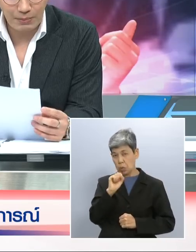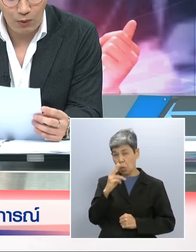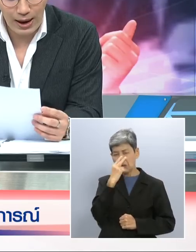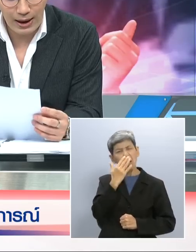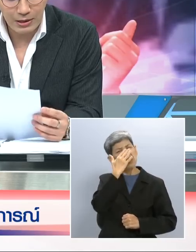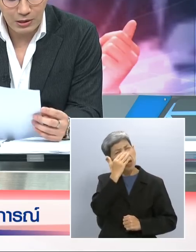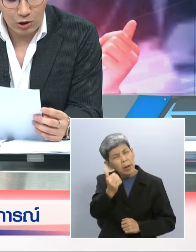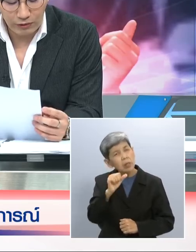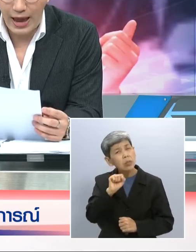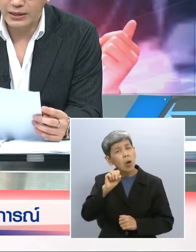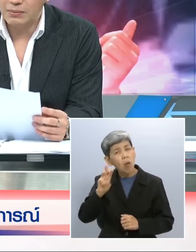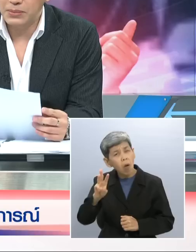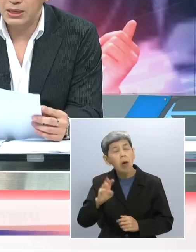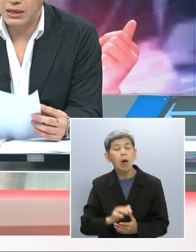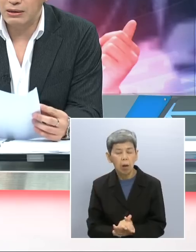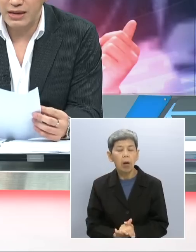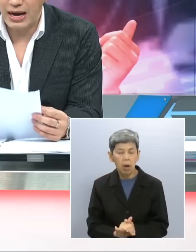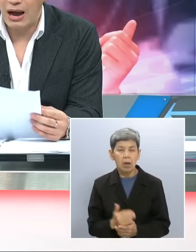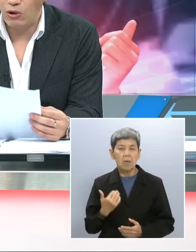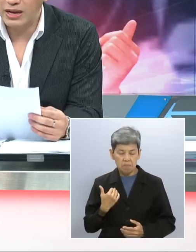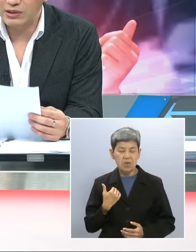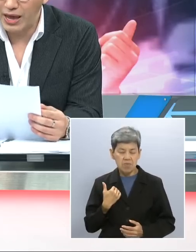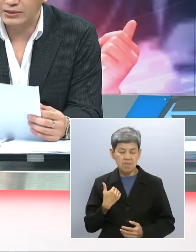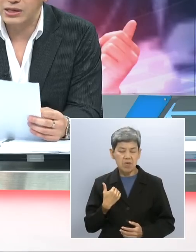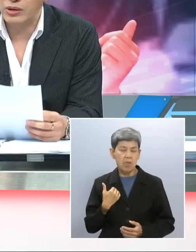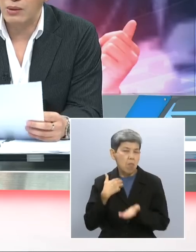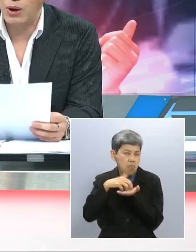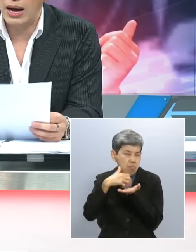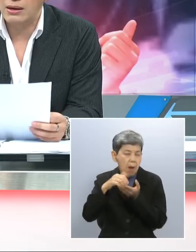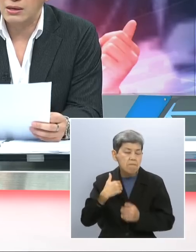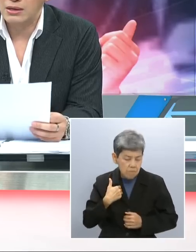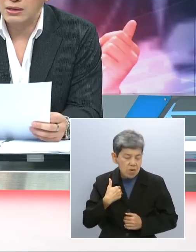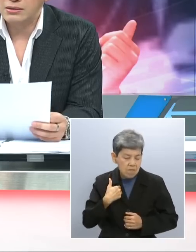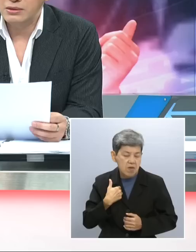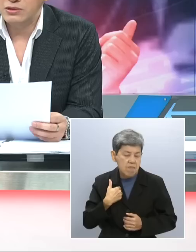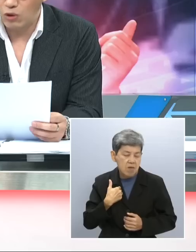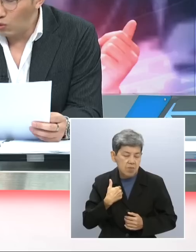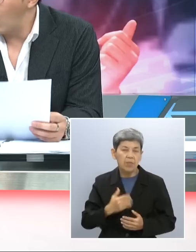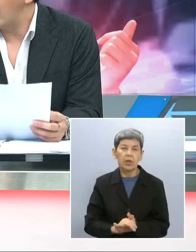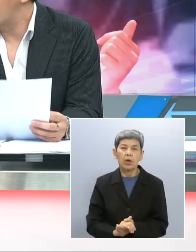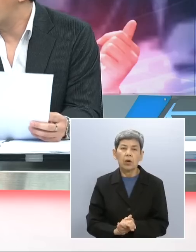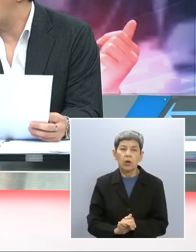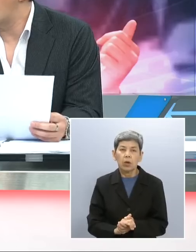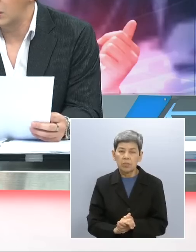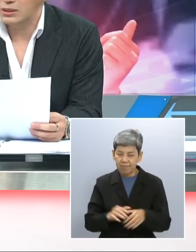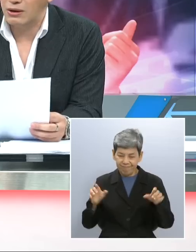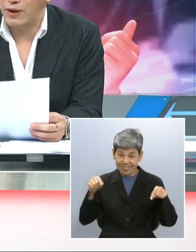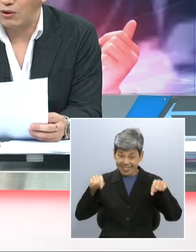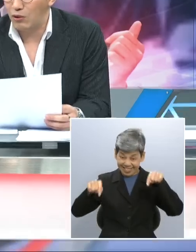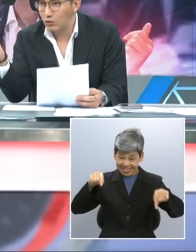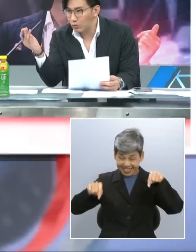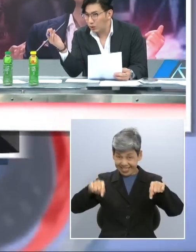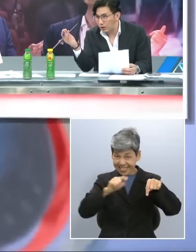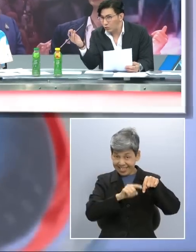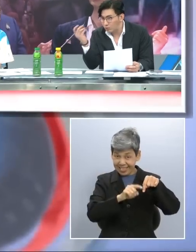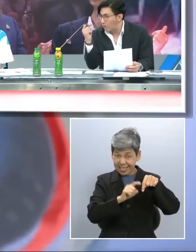ว่าเพราะอะไรเพราะว่าตอนแรกเนี่ยมีกระแสข่าวค่อนข้างจะแรงทีเดียวนะครับว่า2ขั้วก็คือทาง